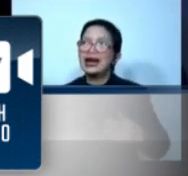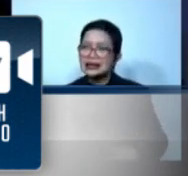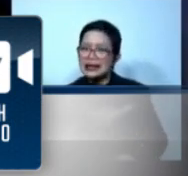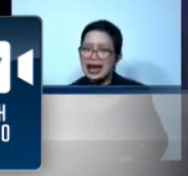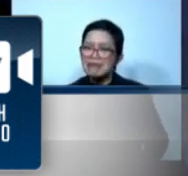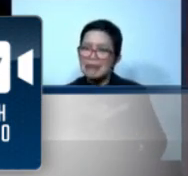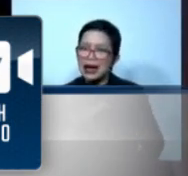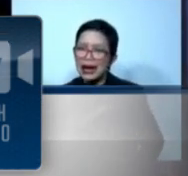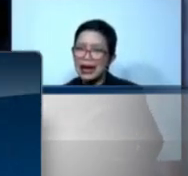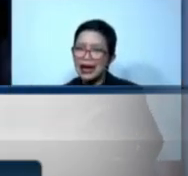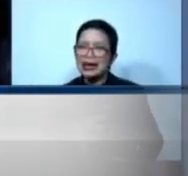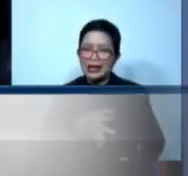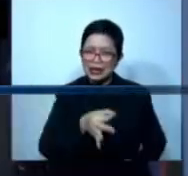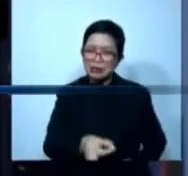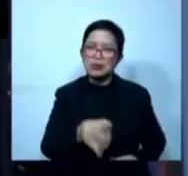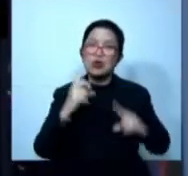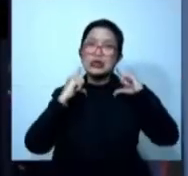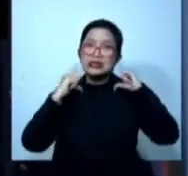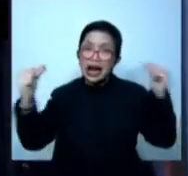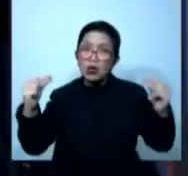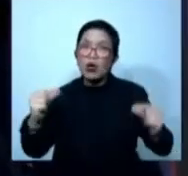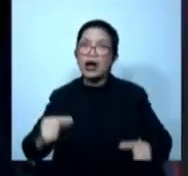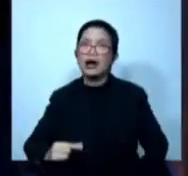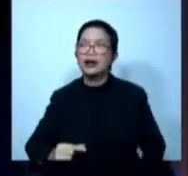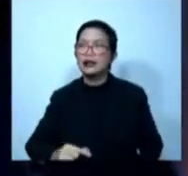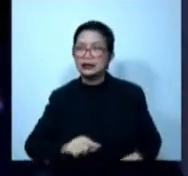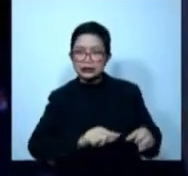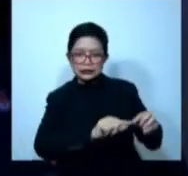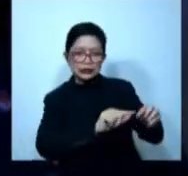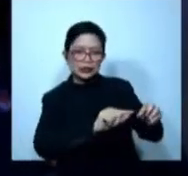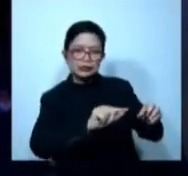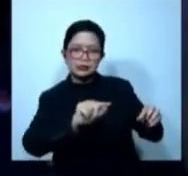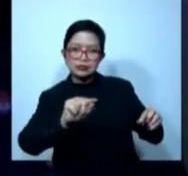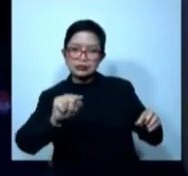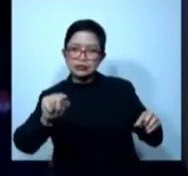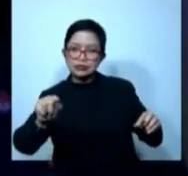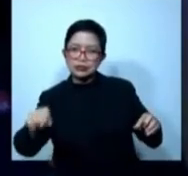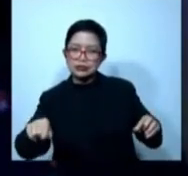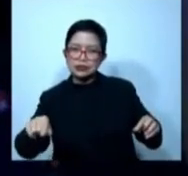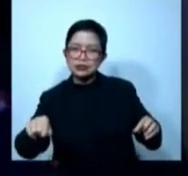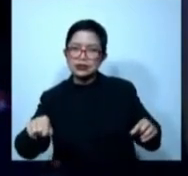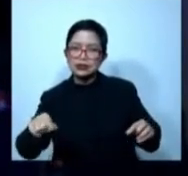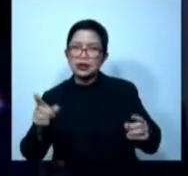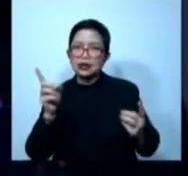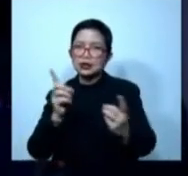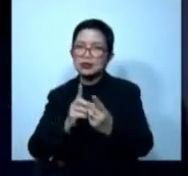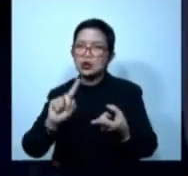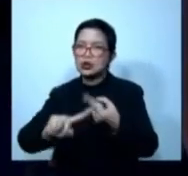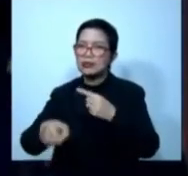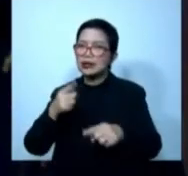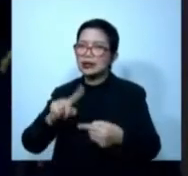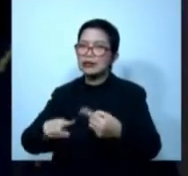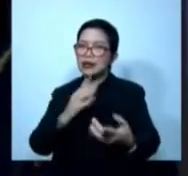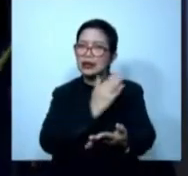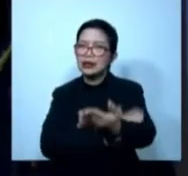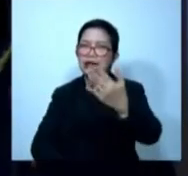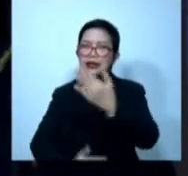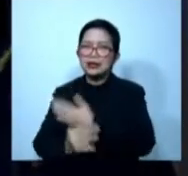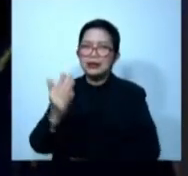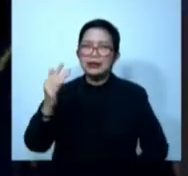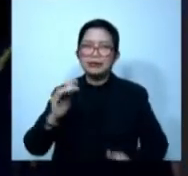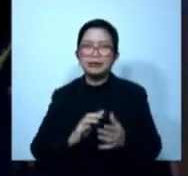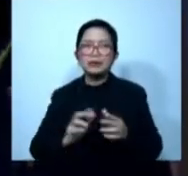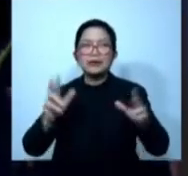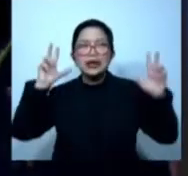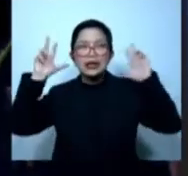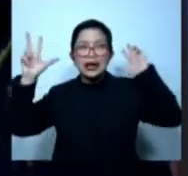yang ada di Jawa ini kami ber geser lagi Kemudian ketemu kawan-kawan penyandang disabilitas di NTB